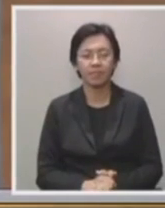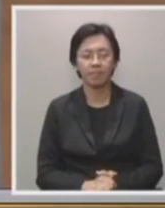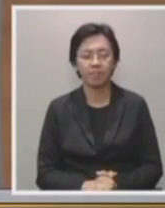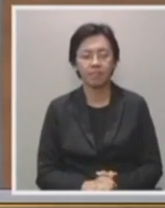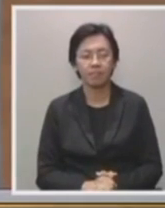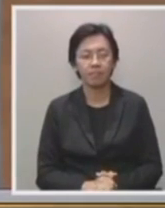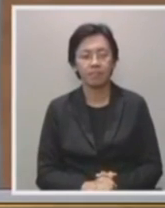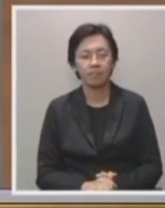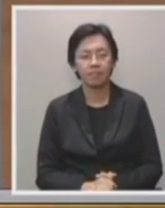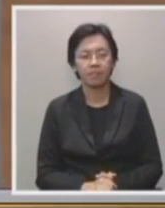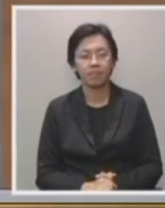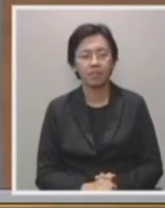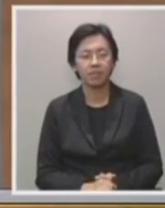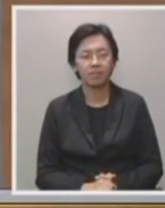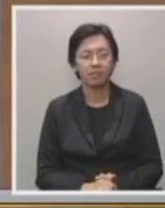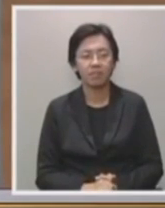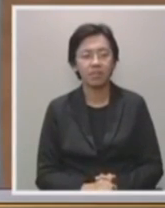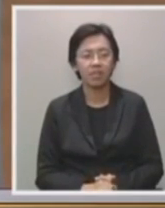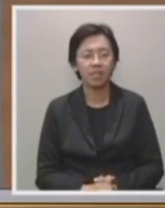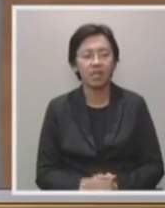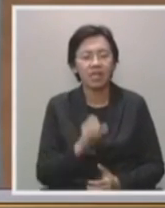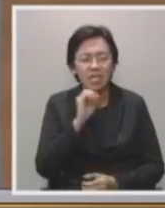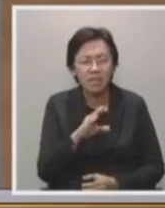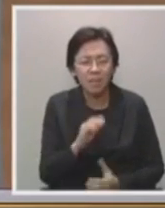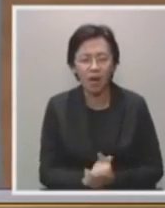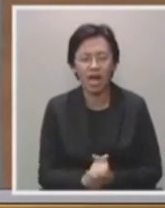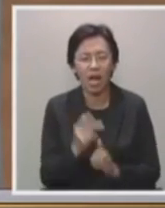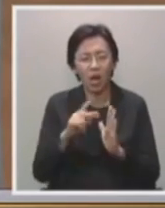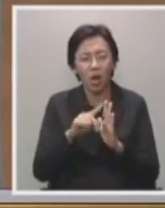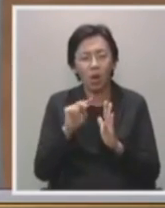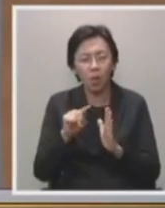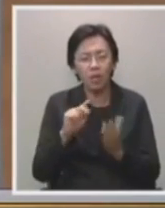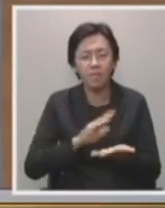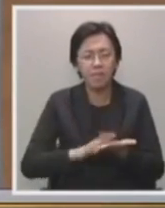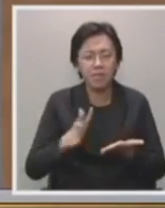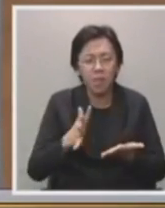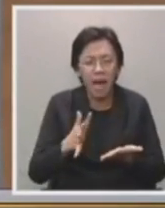แต่ว่าจะปลุกว่าคำนี้ไม่สุภาพให้พูดคำอื่นเนี่ยมันก็ไม่ได้